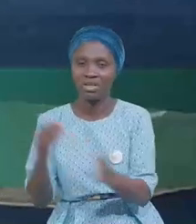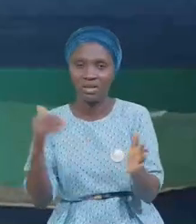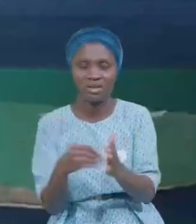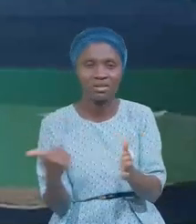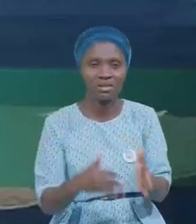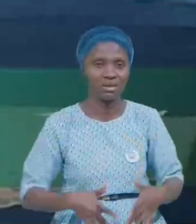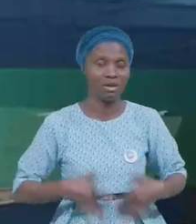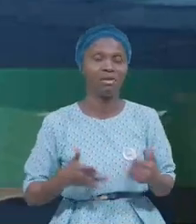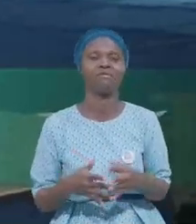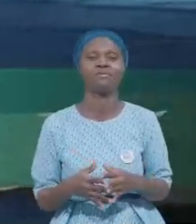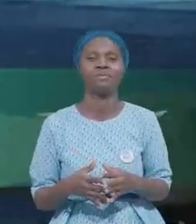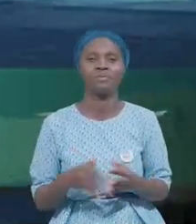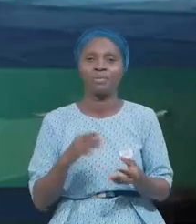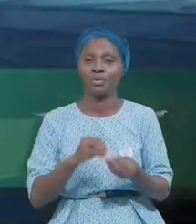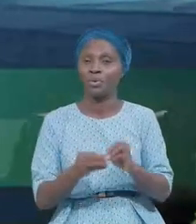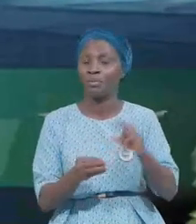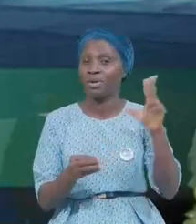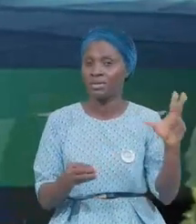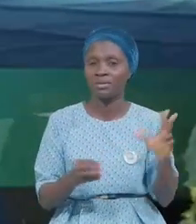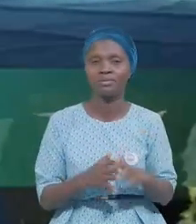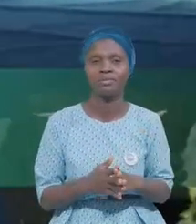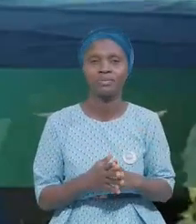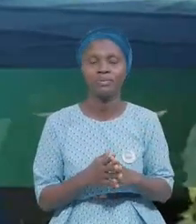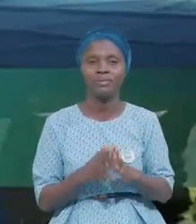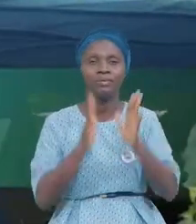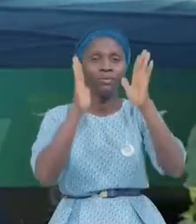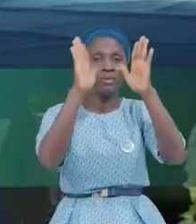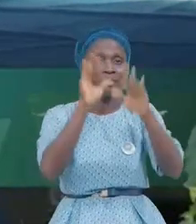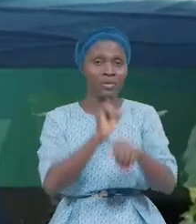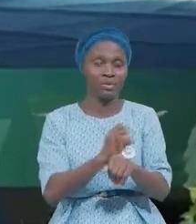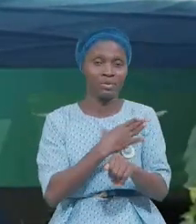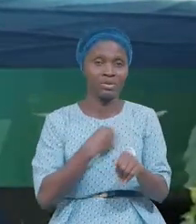les prodiges par les ministres de foi sanctifiés.